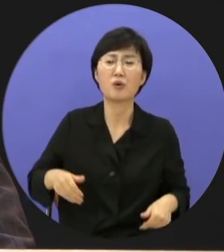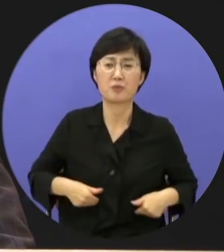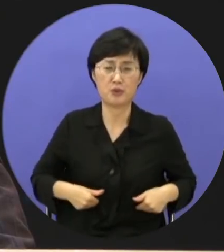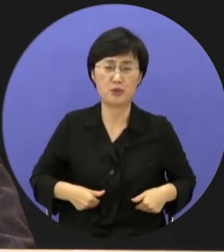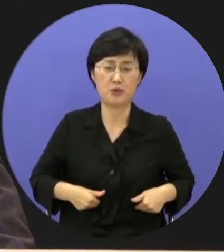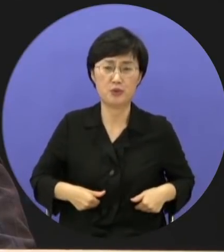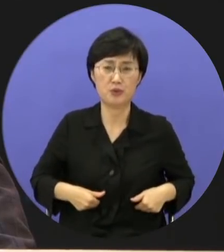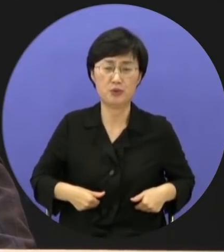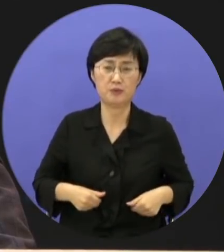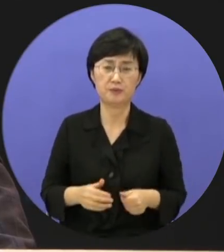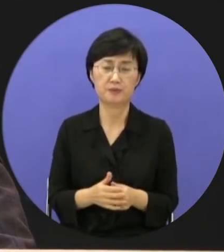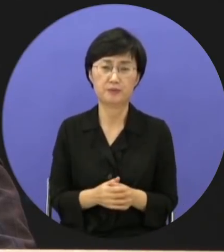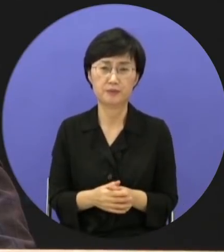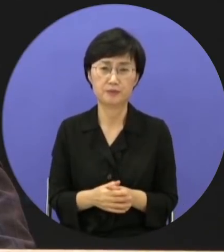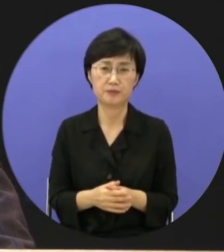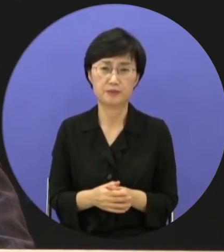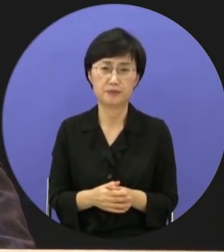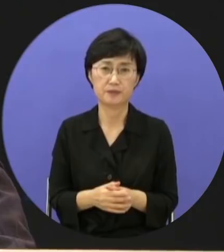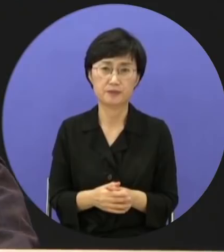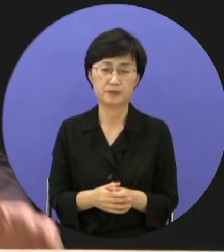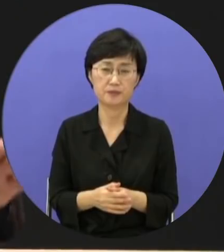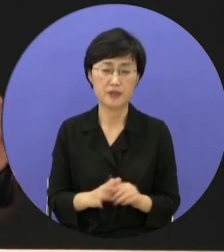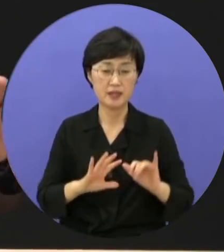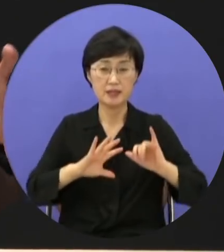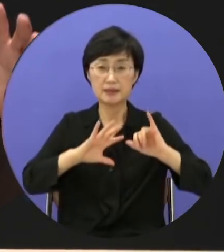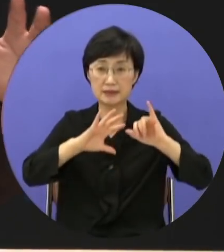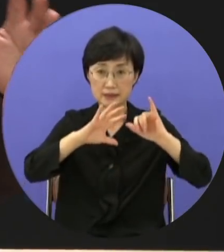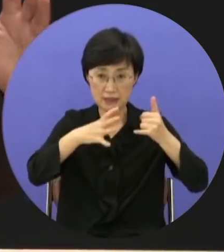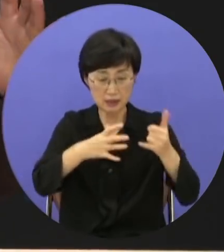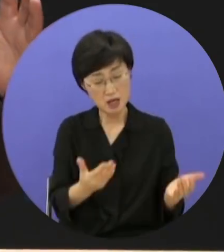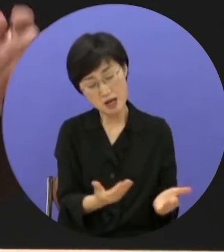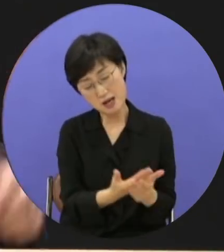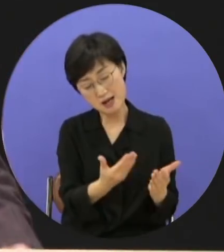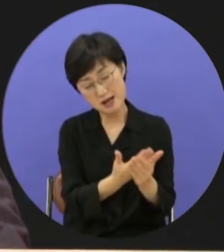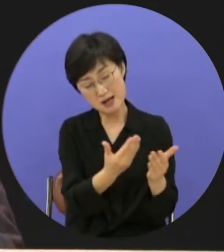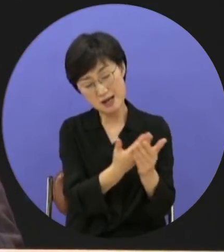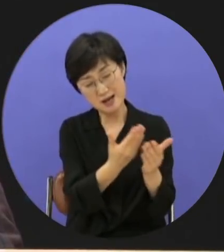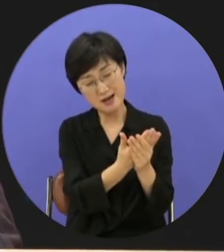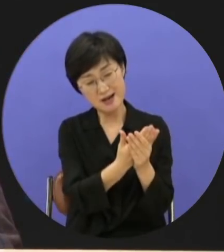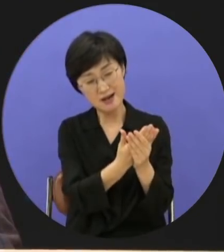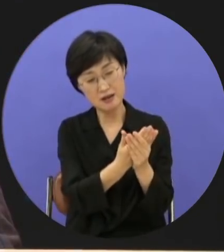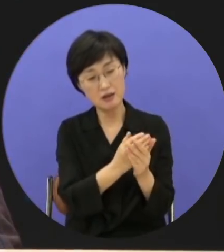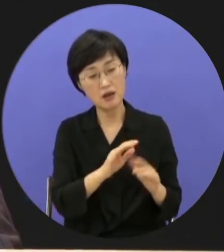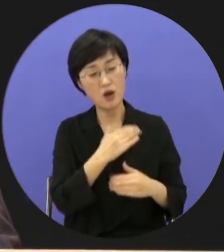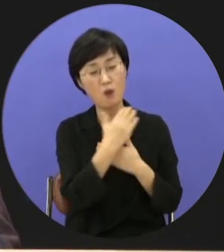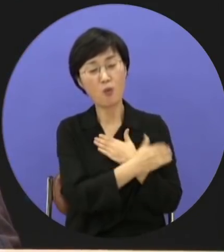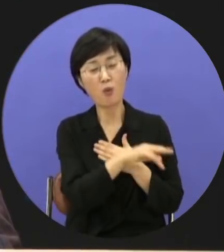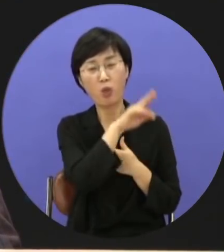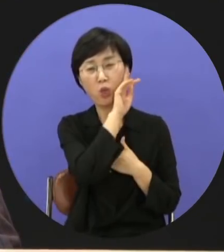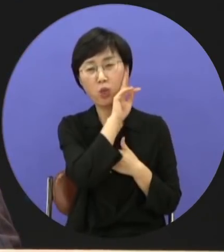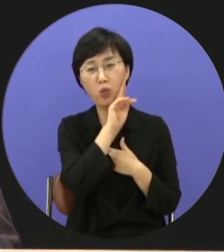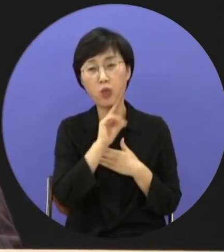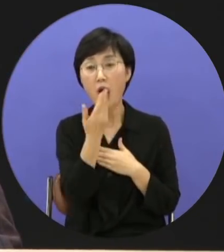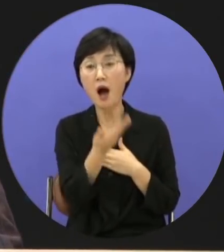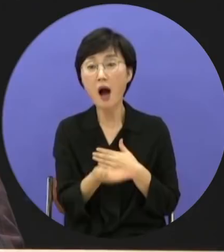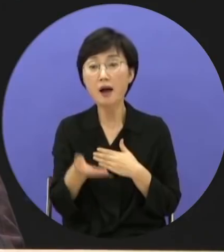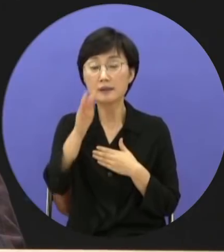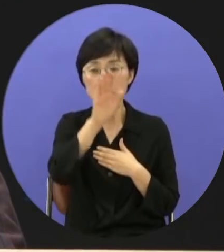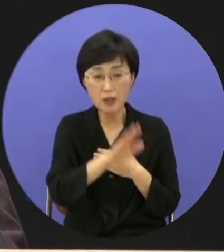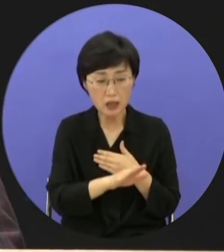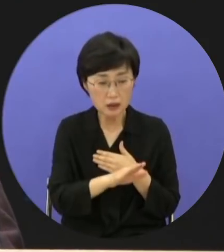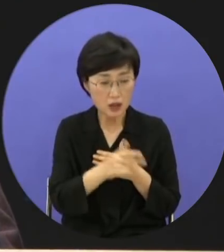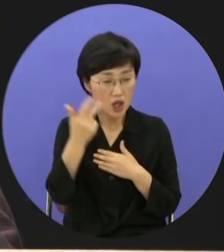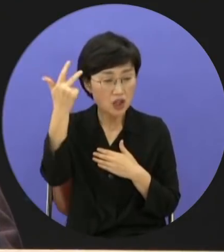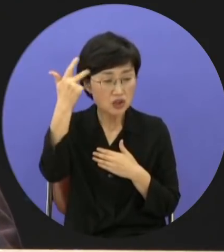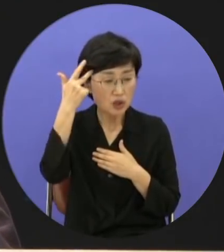to your posterity. You must resolve it. 세상은 발전하면 할수록 어려워집니다. And the more the world advances and develops, the